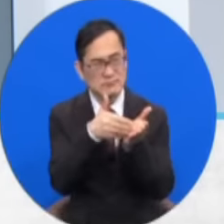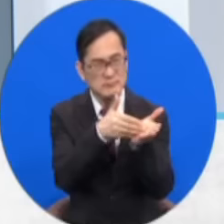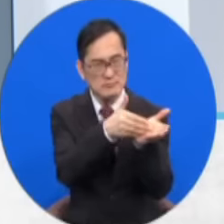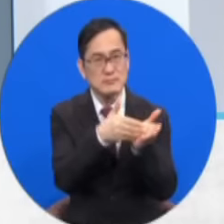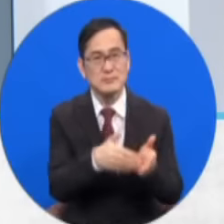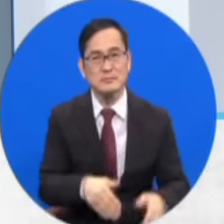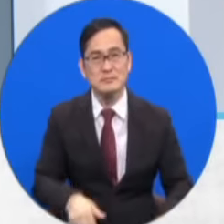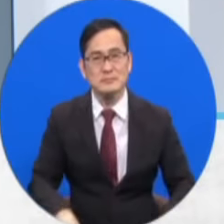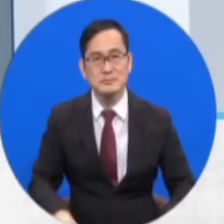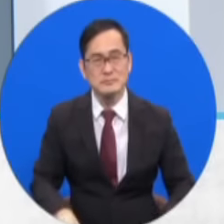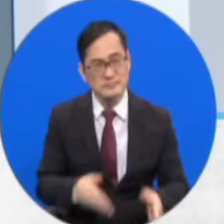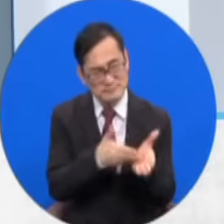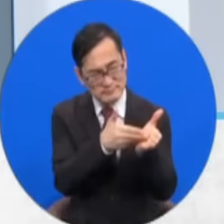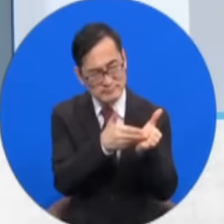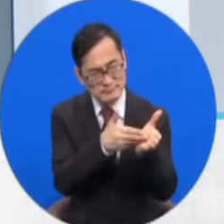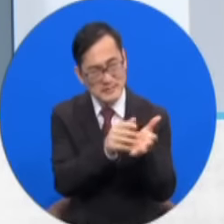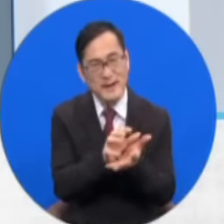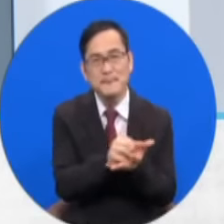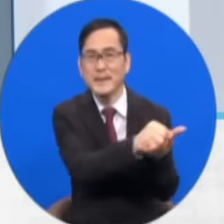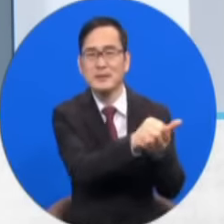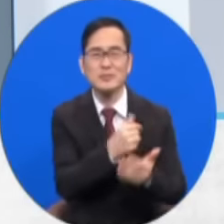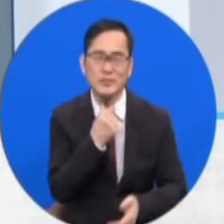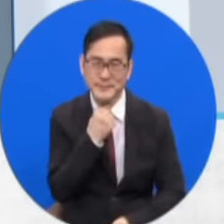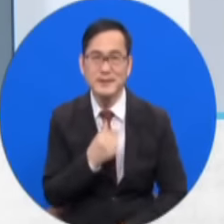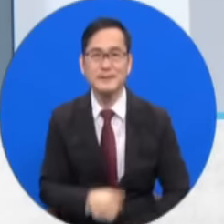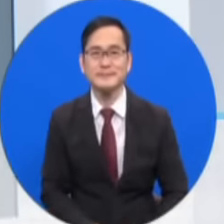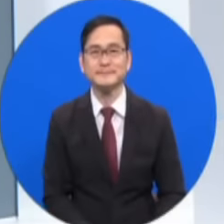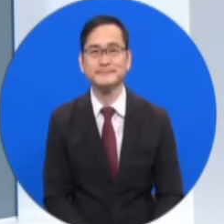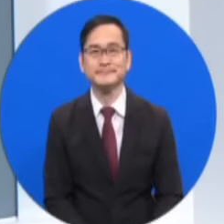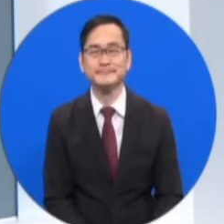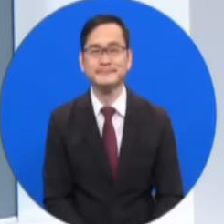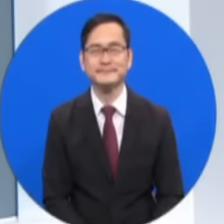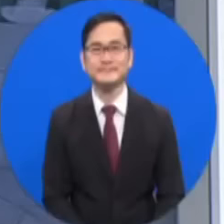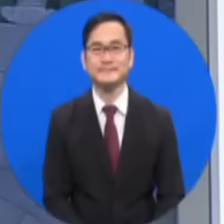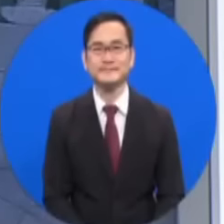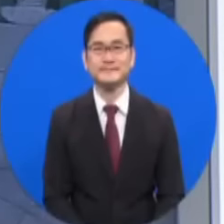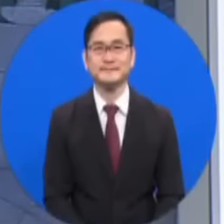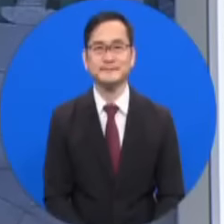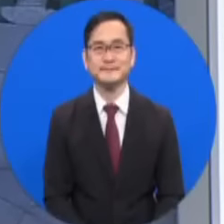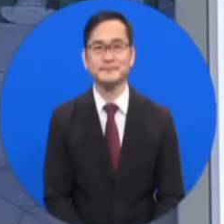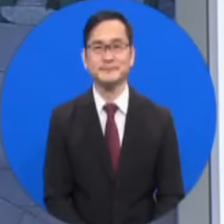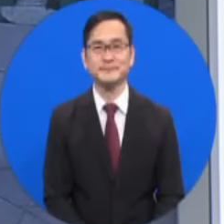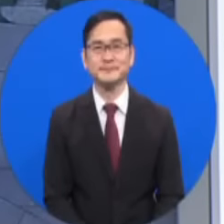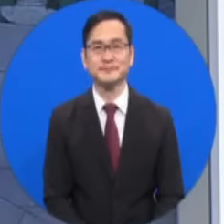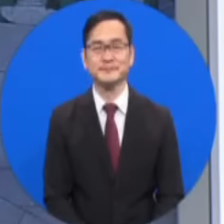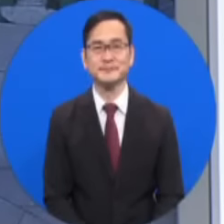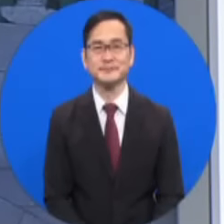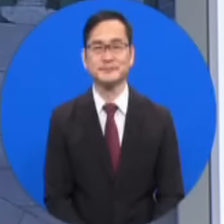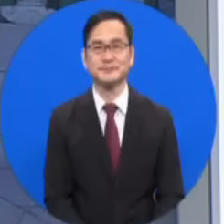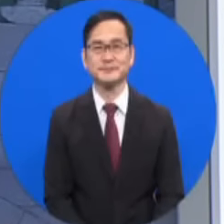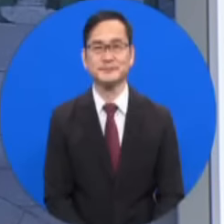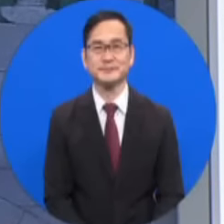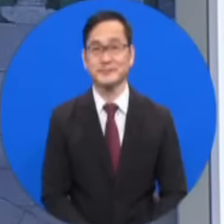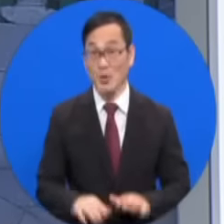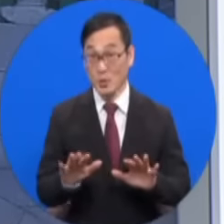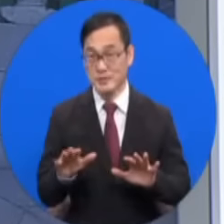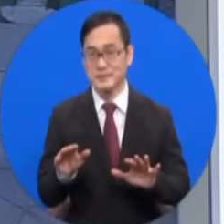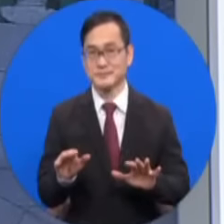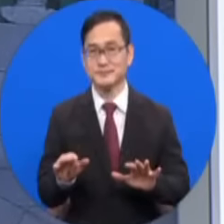반드시 이루어졌으면 하는 큰 바람입니다 예 예 자 그래서 오늘부터 저 김진 도직 쇼가